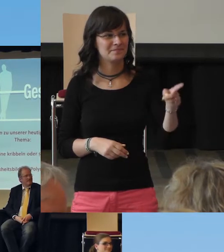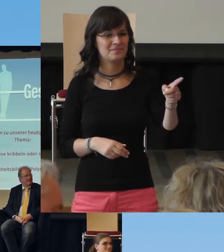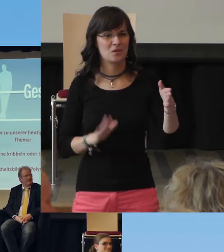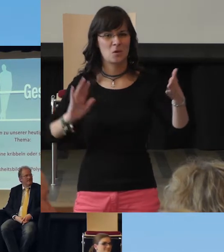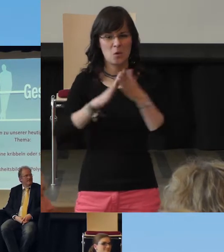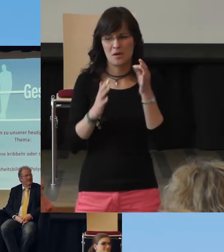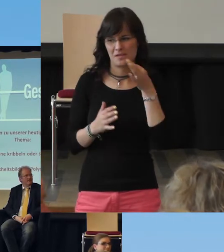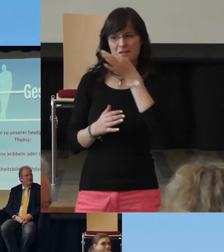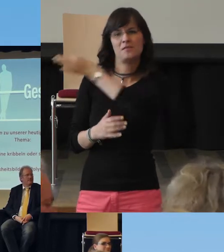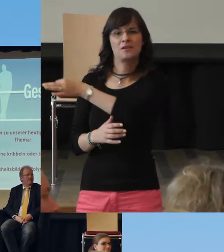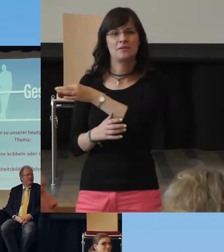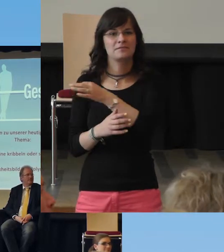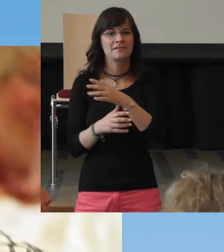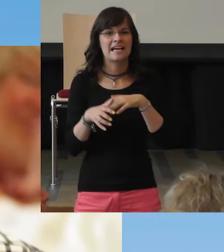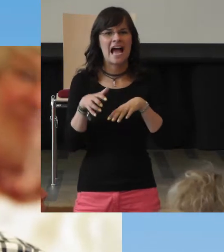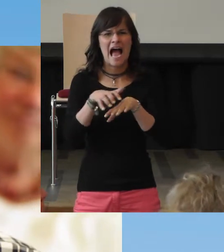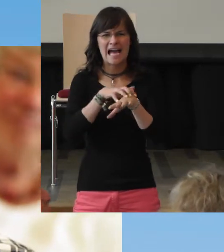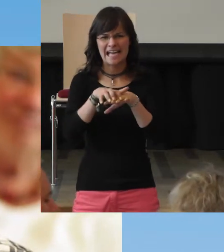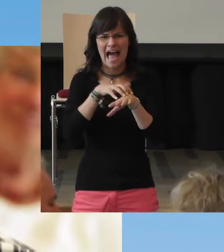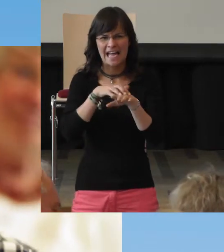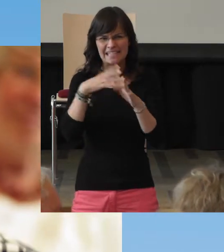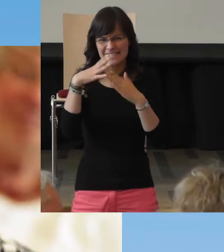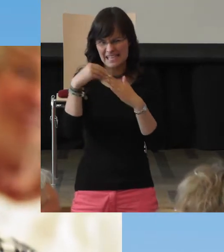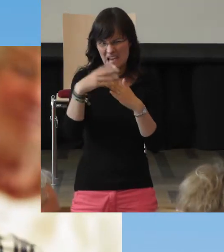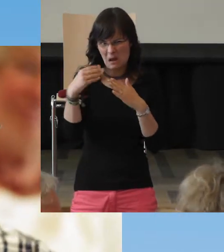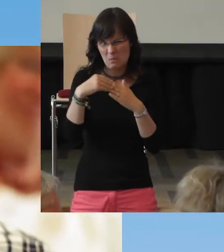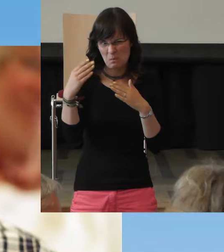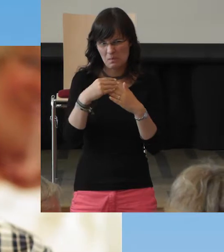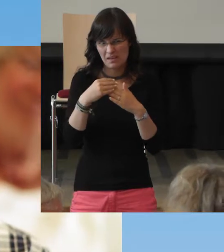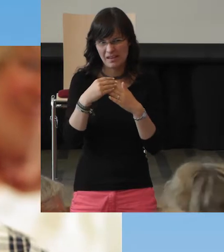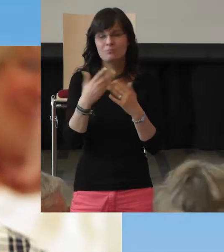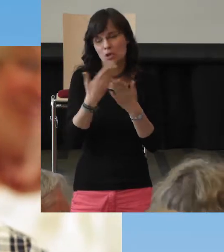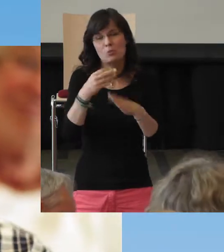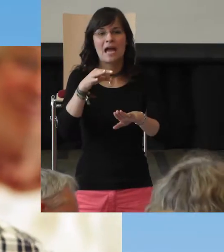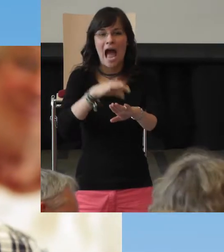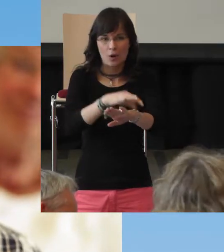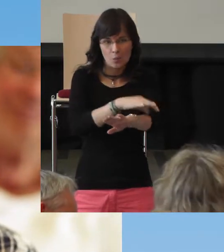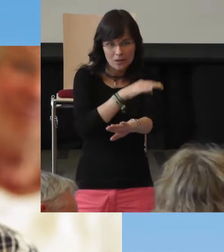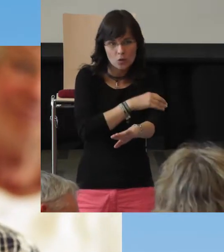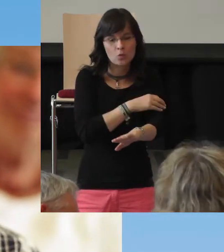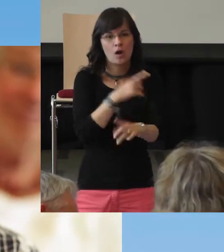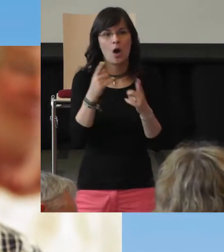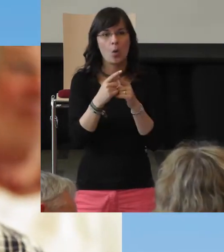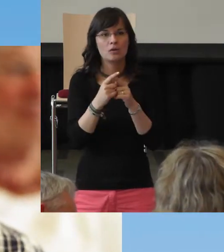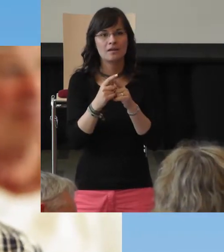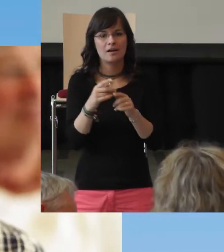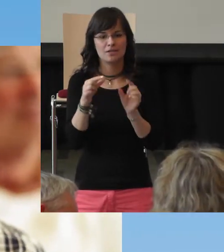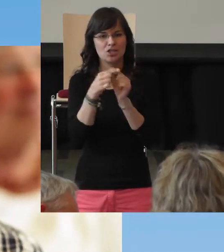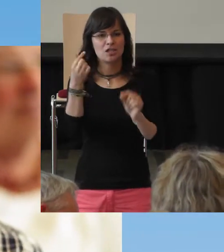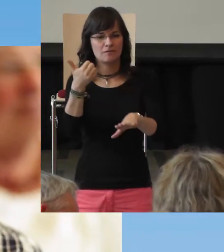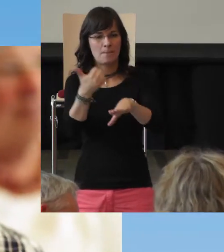Frage noch stellen kann man mit Reiztherapien irgendwas noch bewirken Akupunktur oder Tänzgeräten dass man die